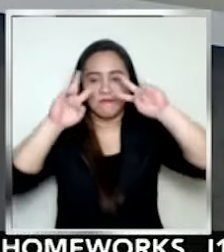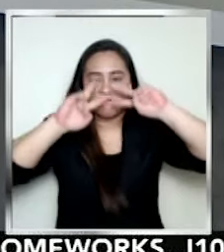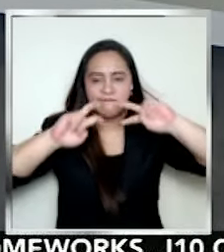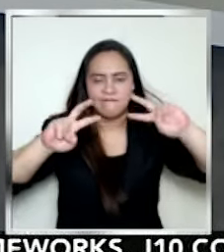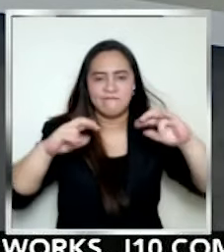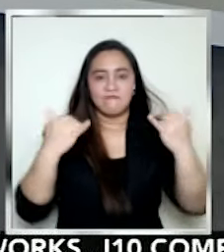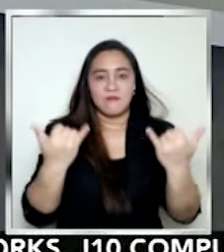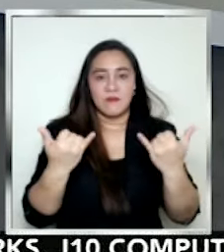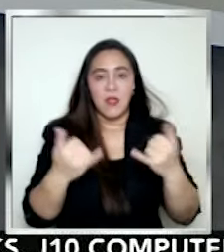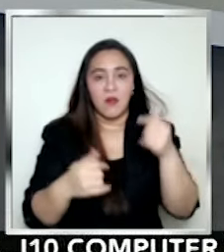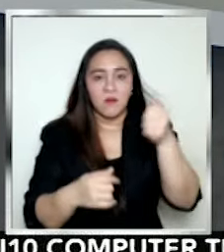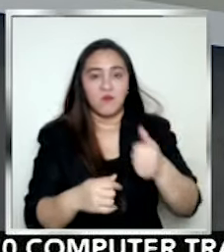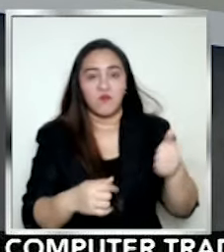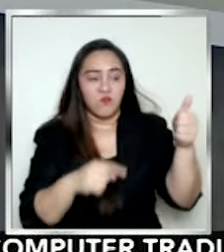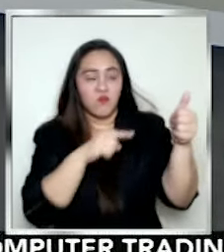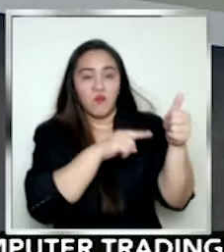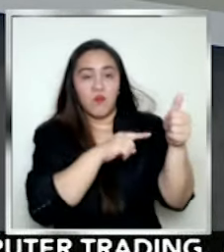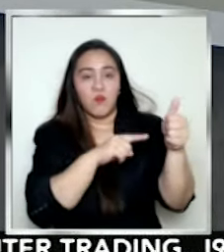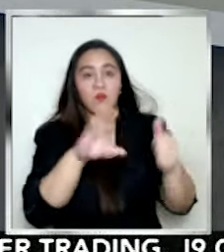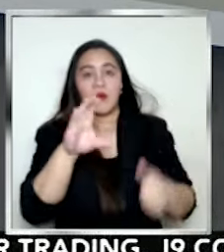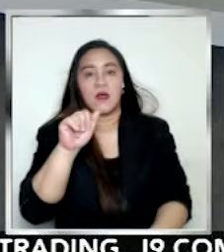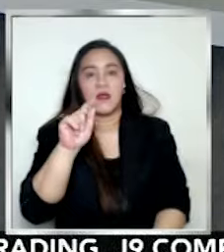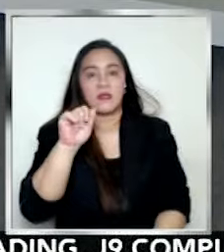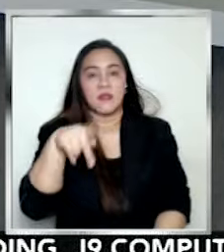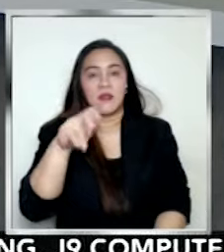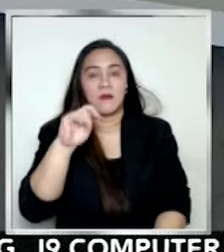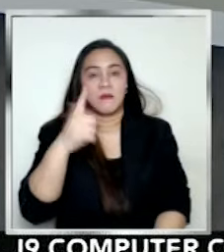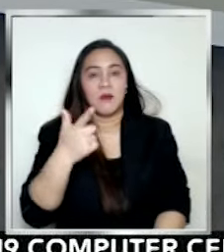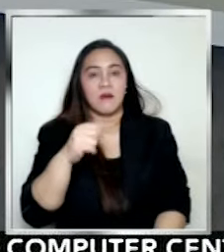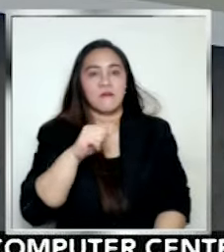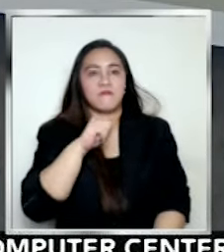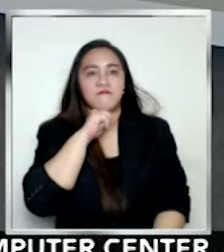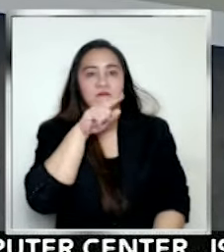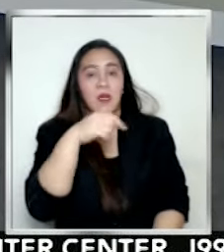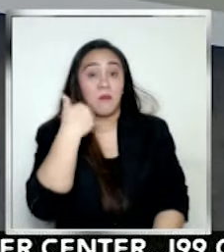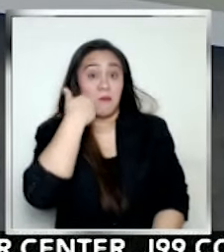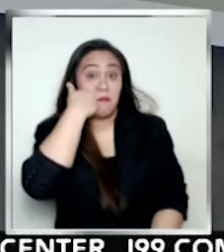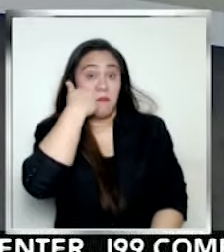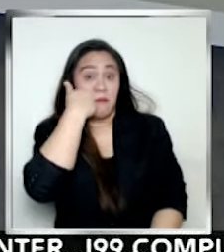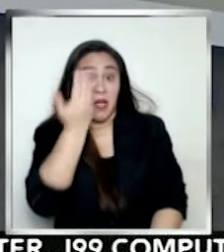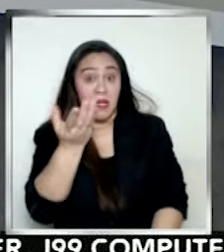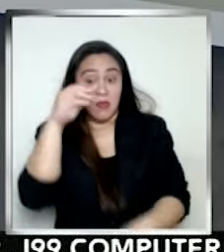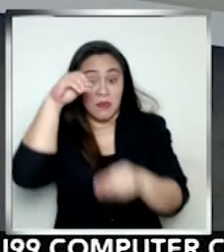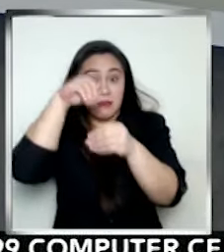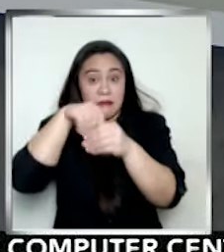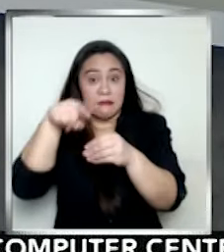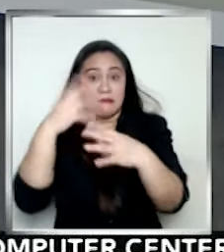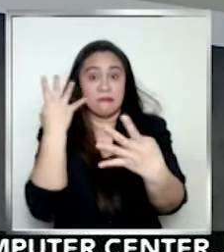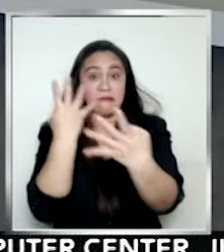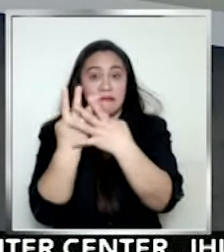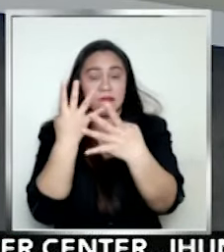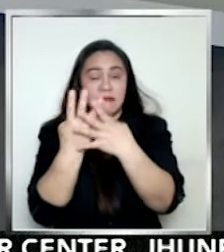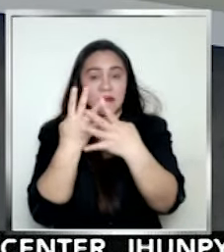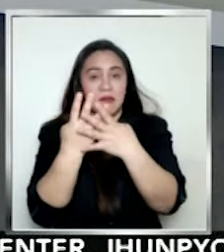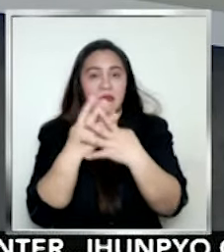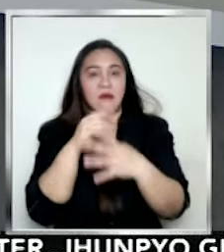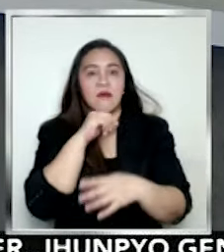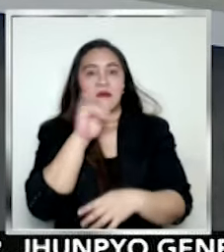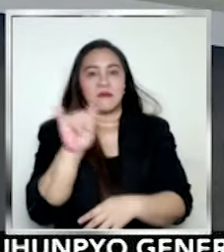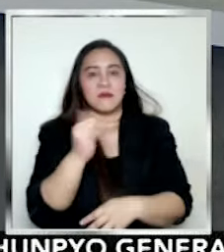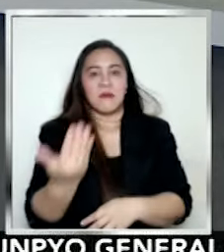OIC Gregorio Katapang, hindi raw siya pumanaw sa bilibid, taliwas sa unang sinabi ng nagdaang administrasyon ng